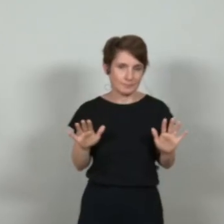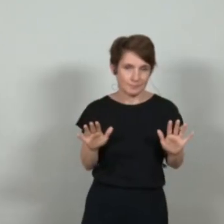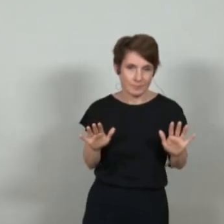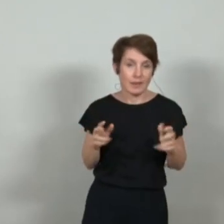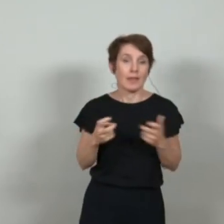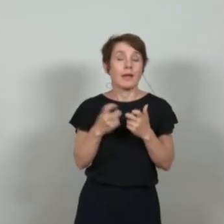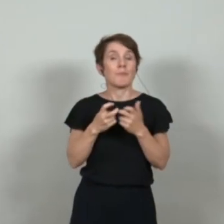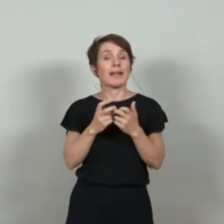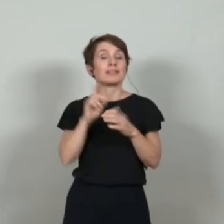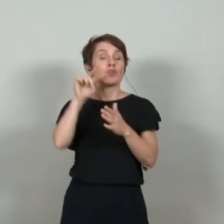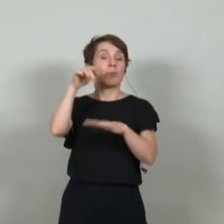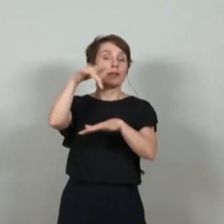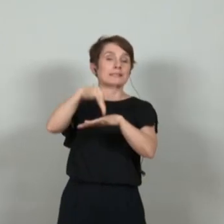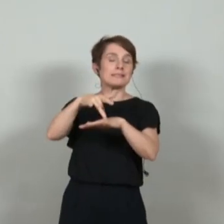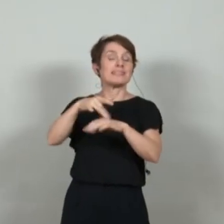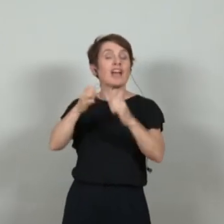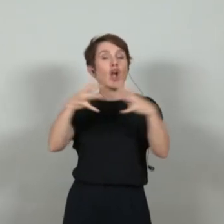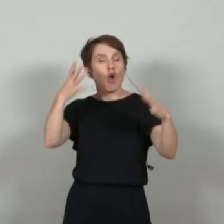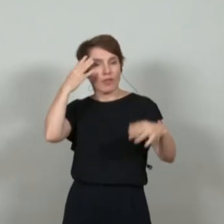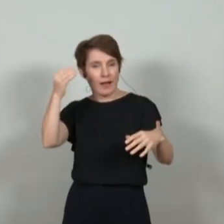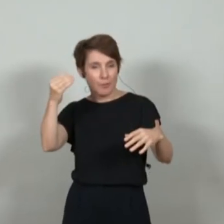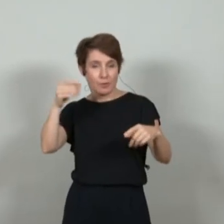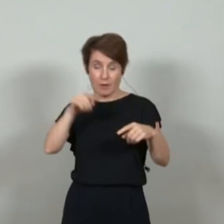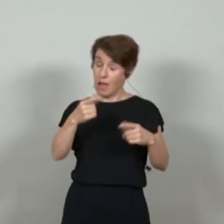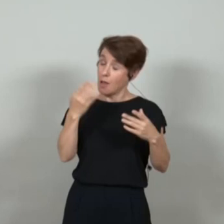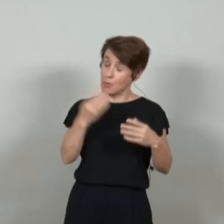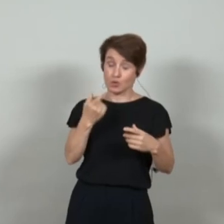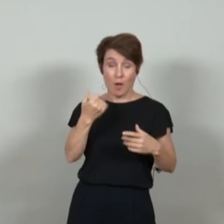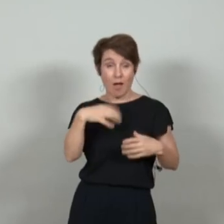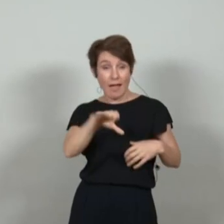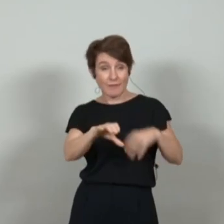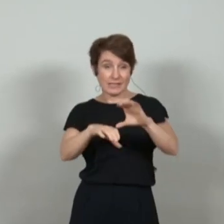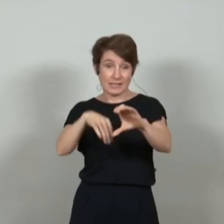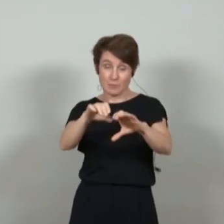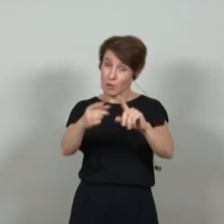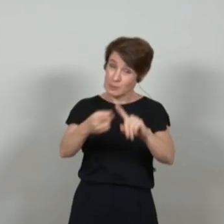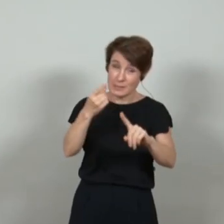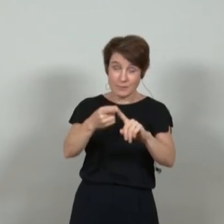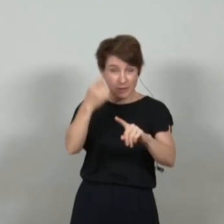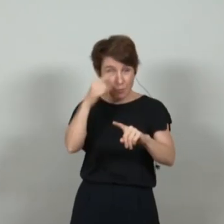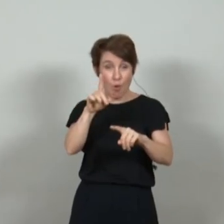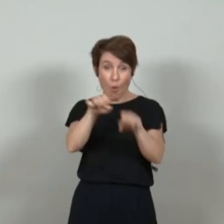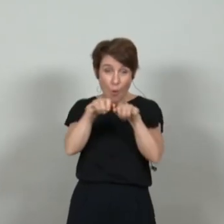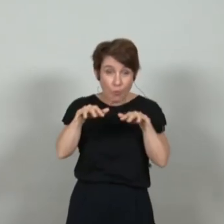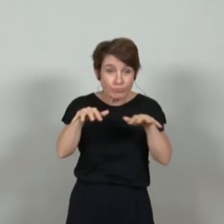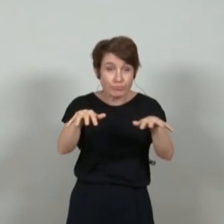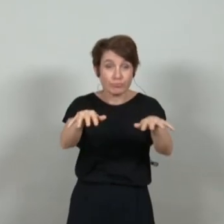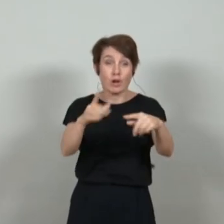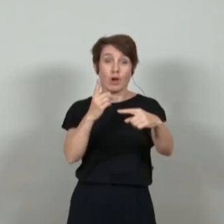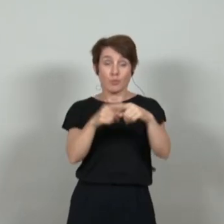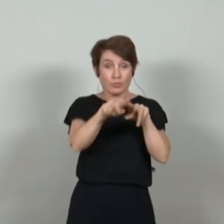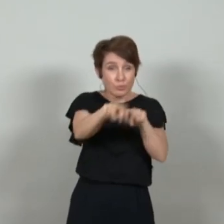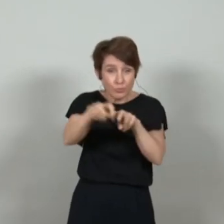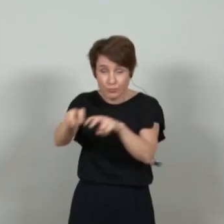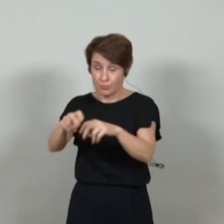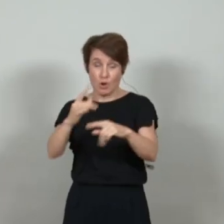celui de grand Alpes ou le bastion ont besoin d'investissement spécifique à ces gens d'agriculture urbaines irrigation et l'explication construction